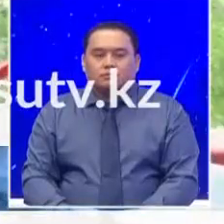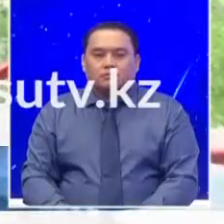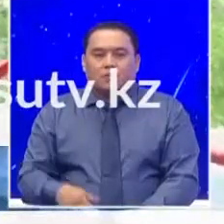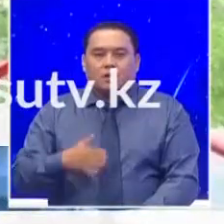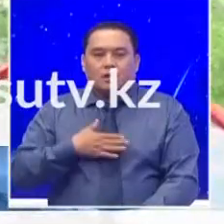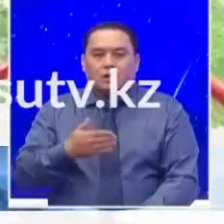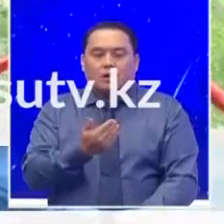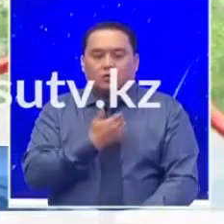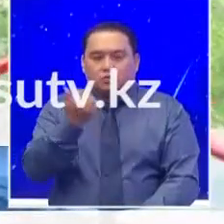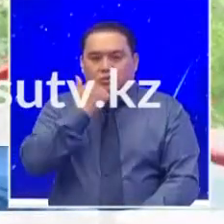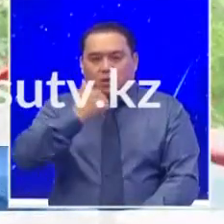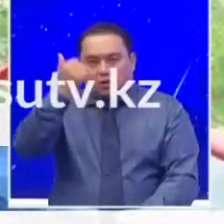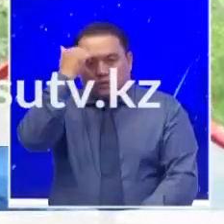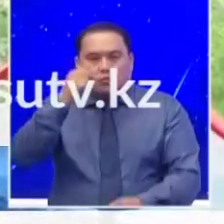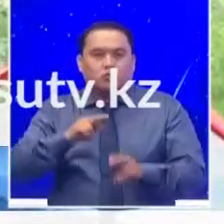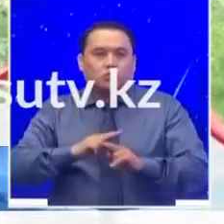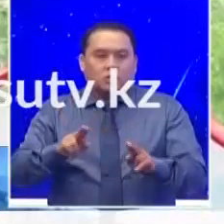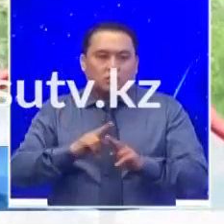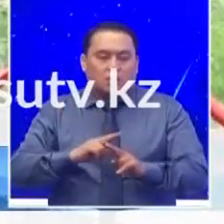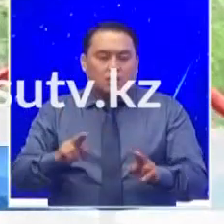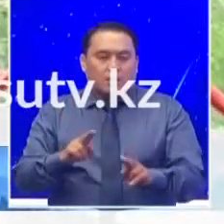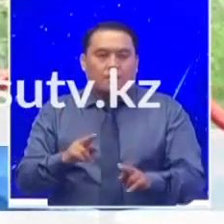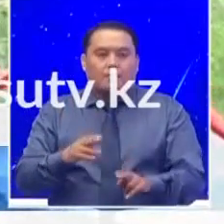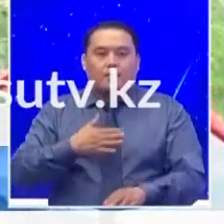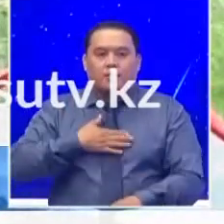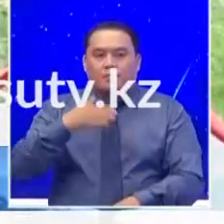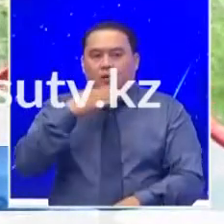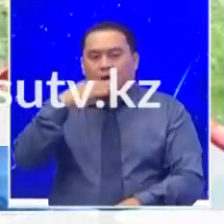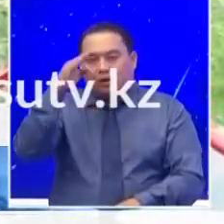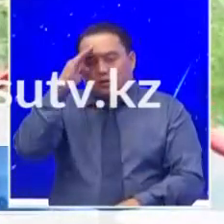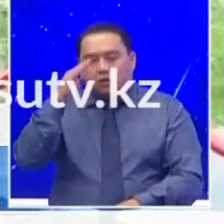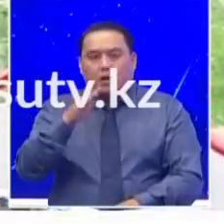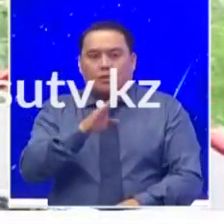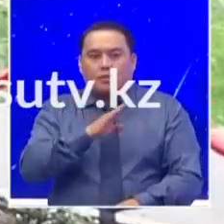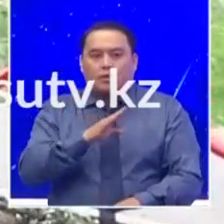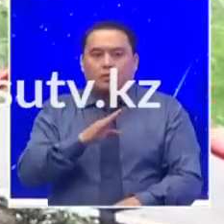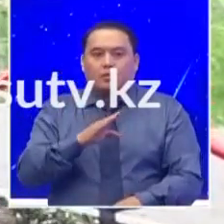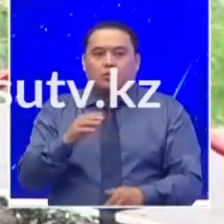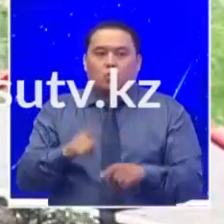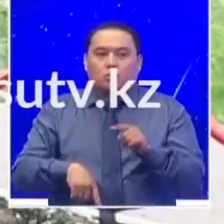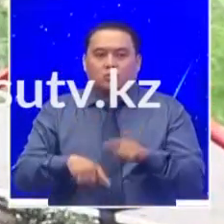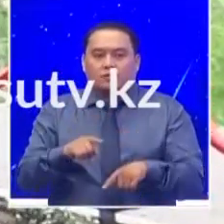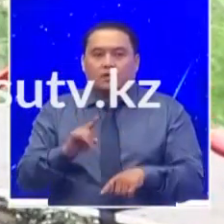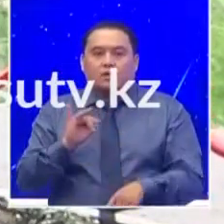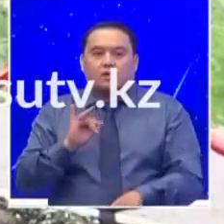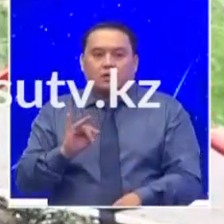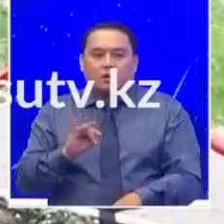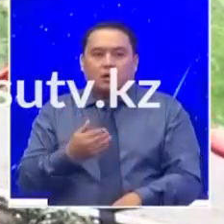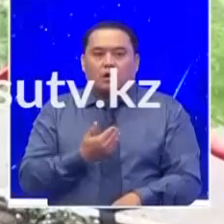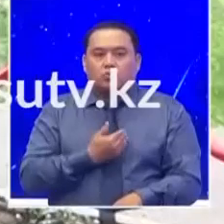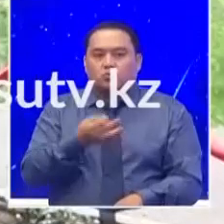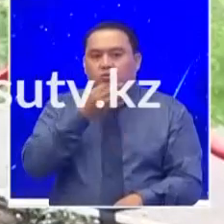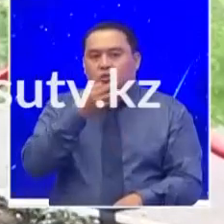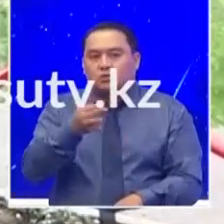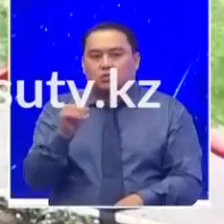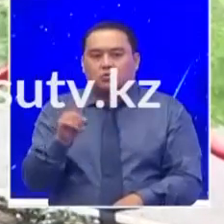нашей школе, нашим учителям, моим родителям, близким, родственникам. И я хочу, чтобы